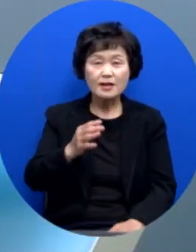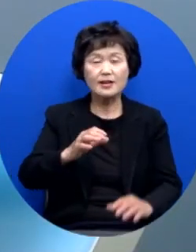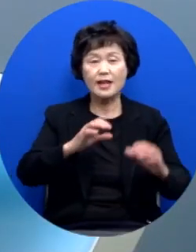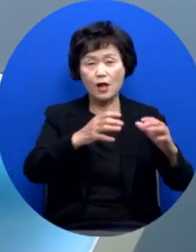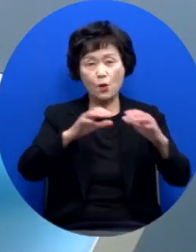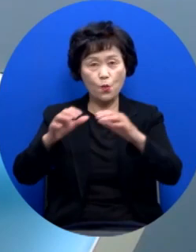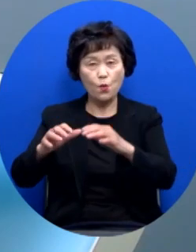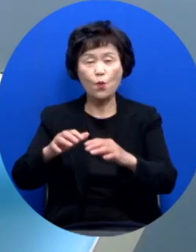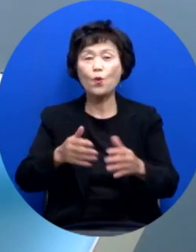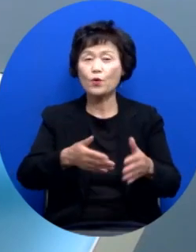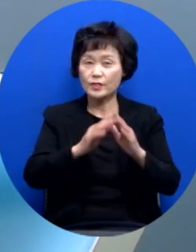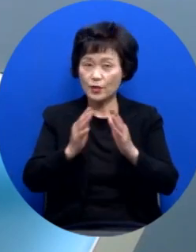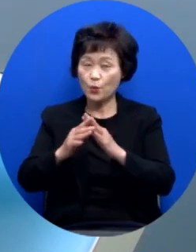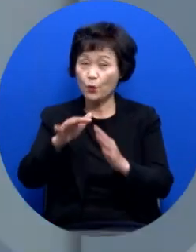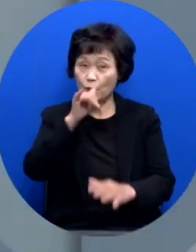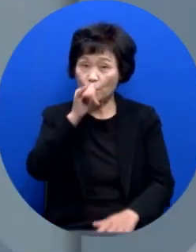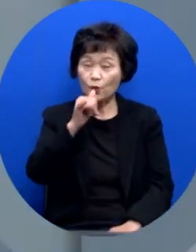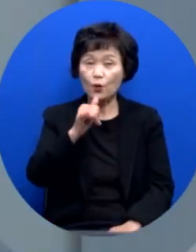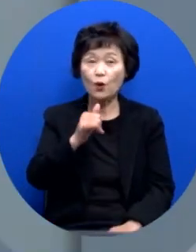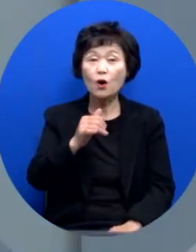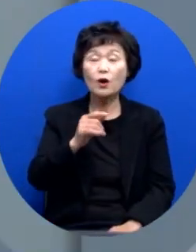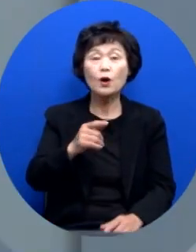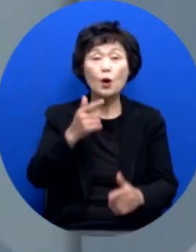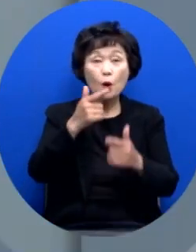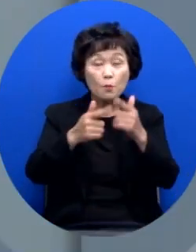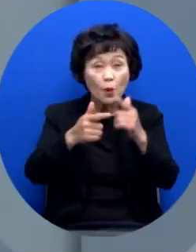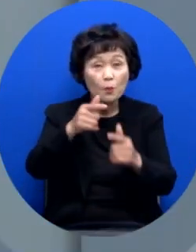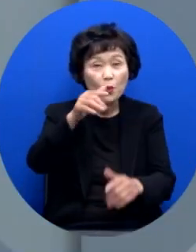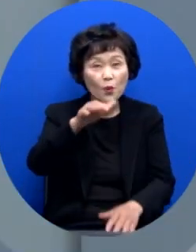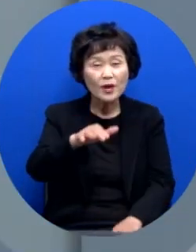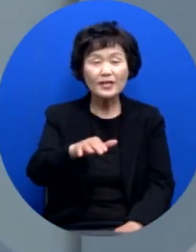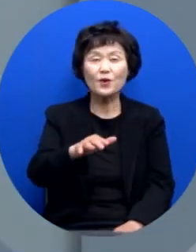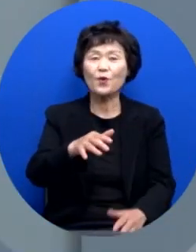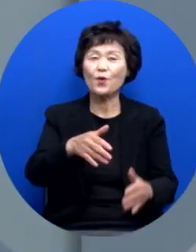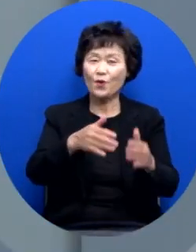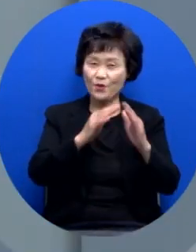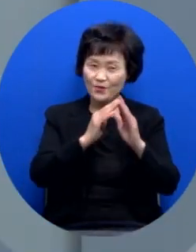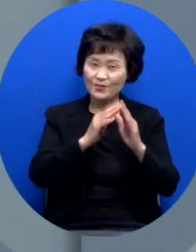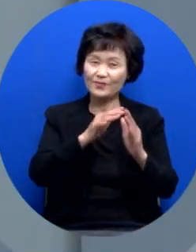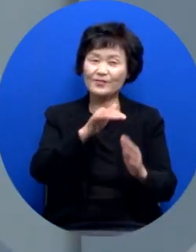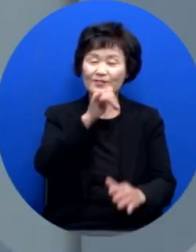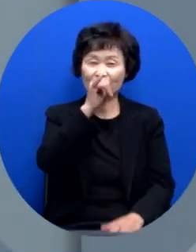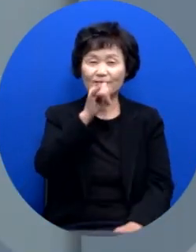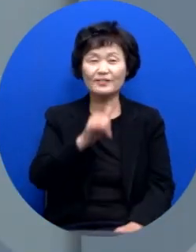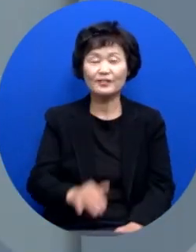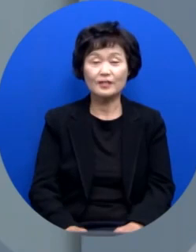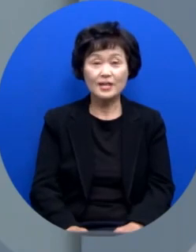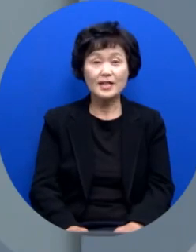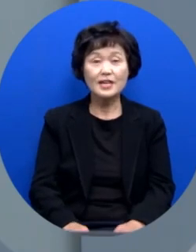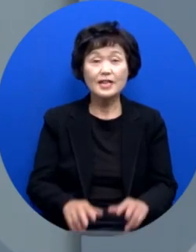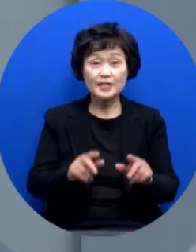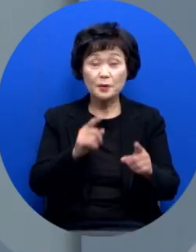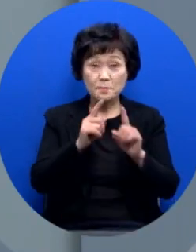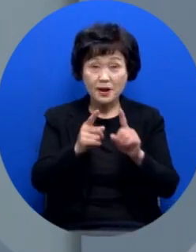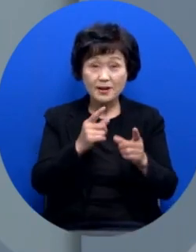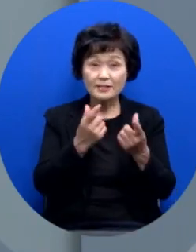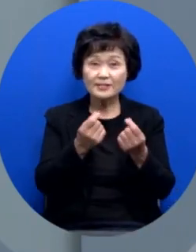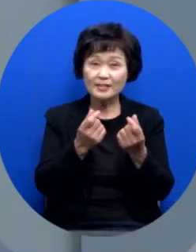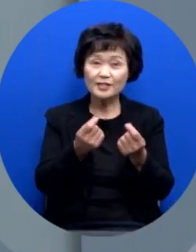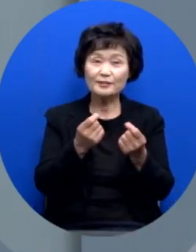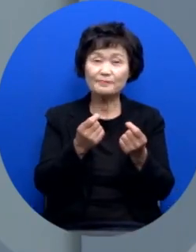이제 54개 지회 중에서 목포가 하나의 지회지요. 근데 목포지회는 방금 말씀하신 것처럼